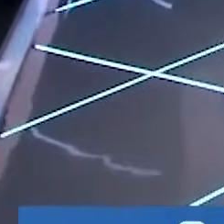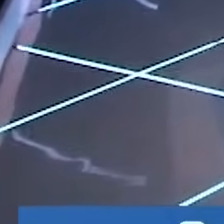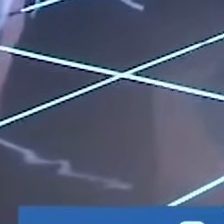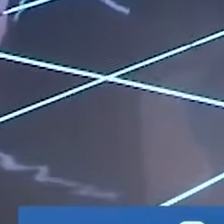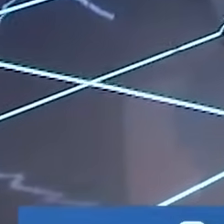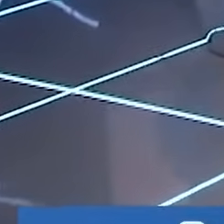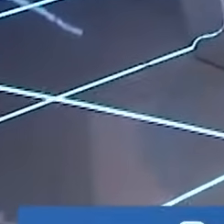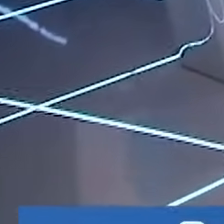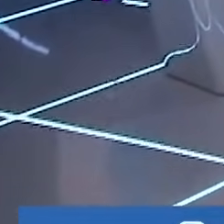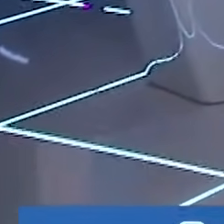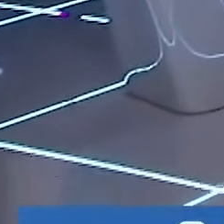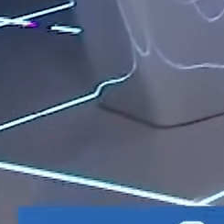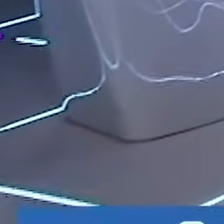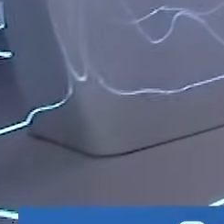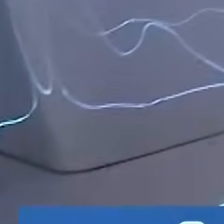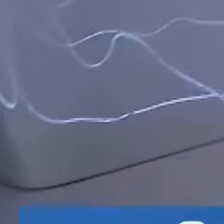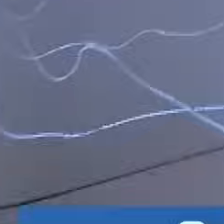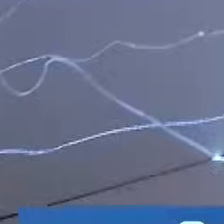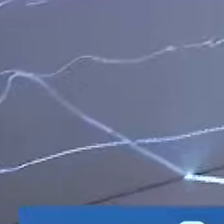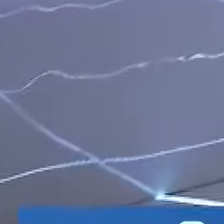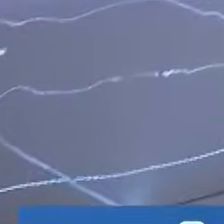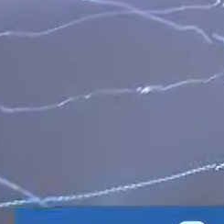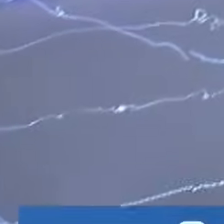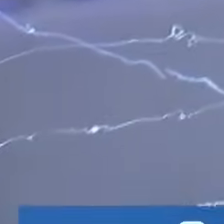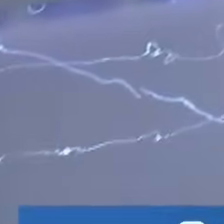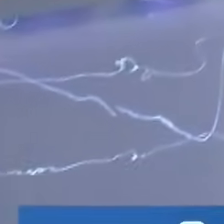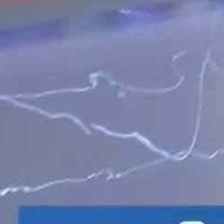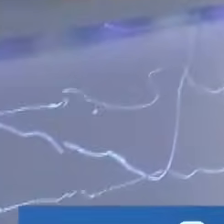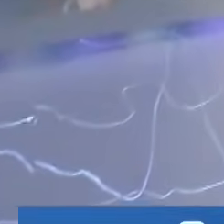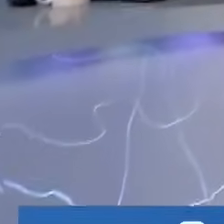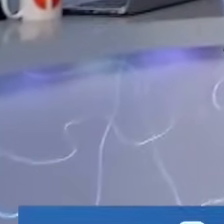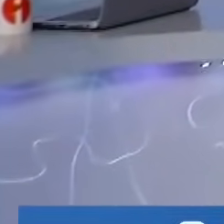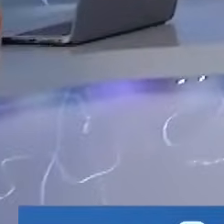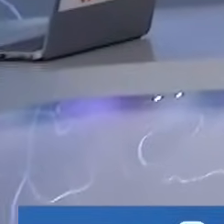Добрый вечер Я Ирина евгеньева и смотрите сегодня в информбюро